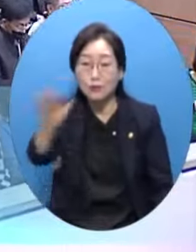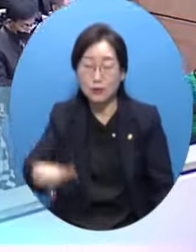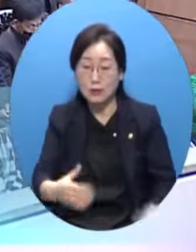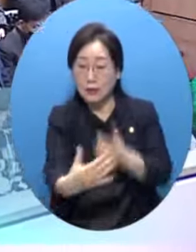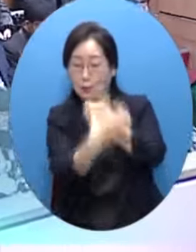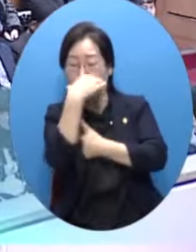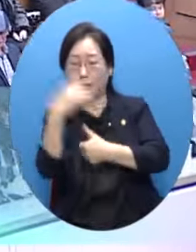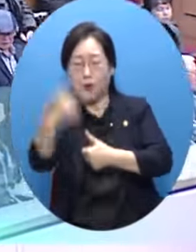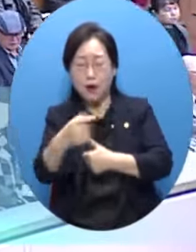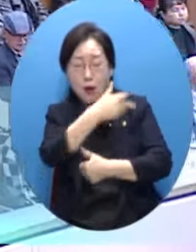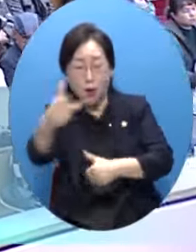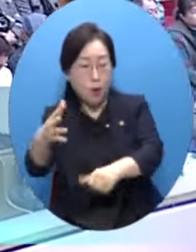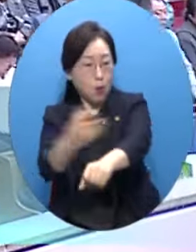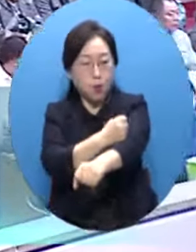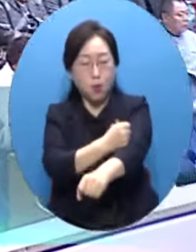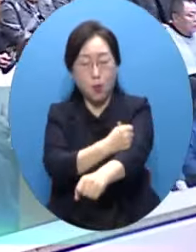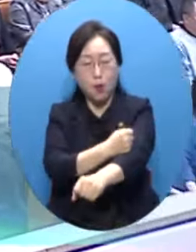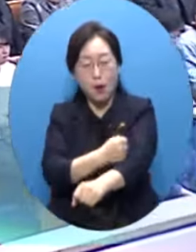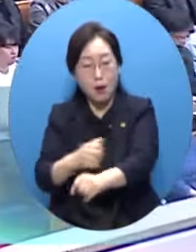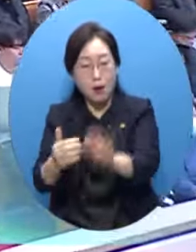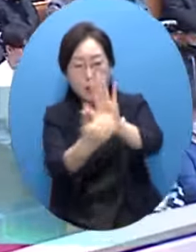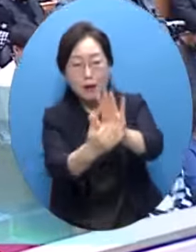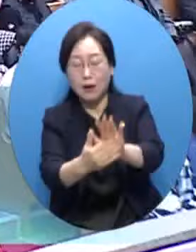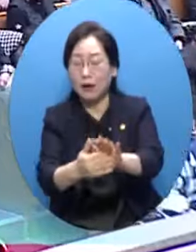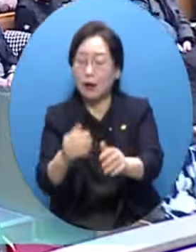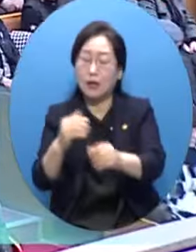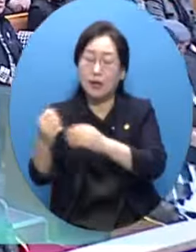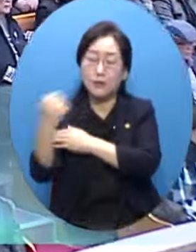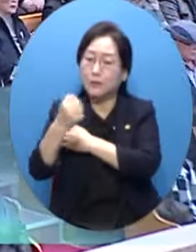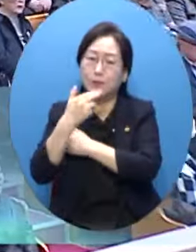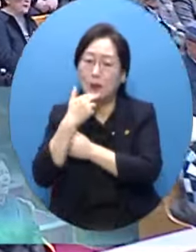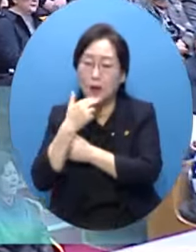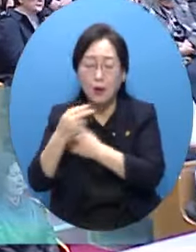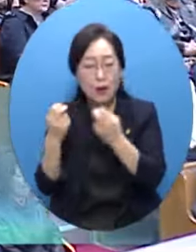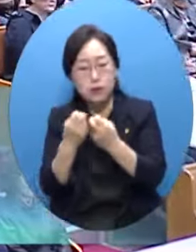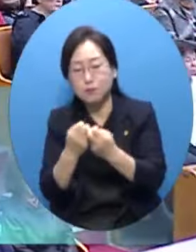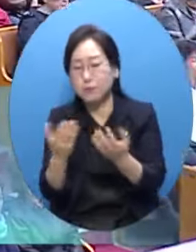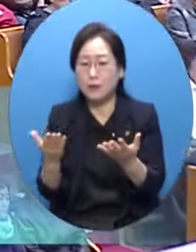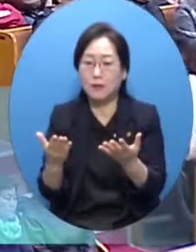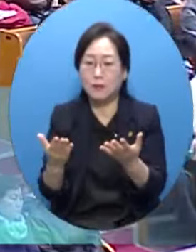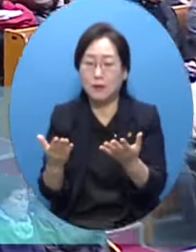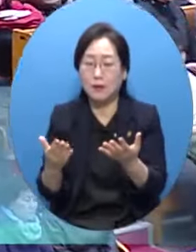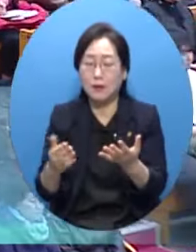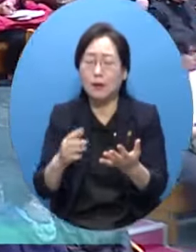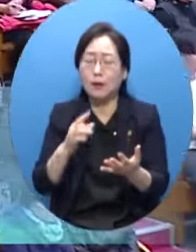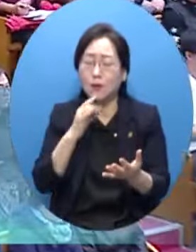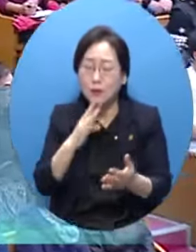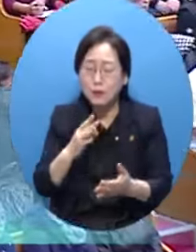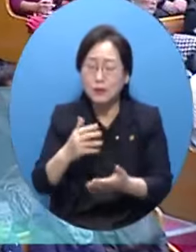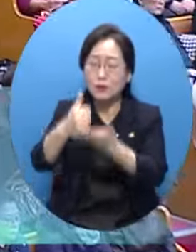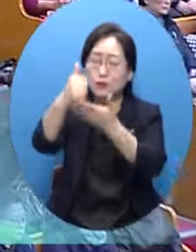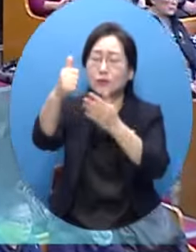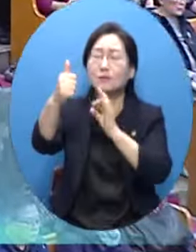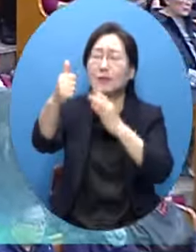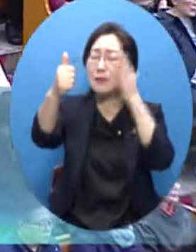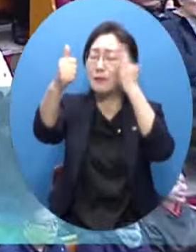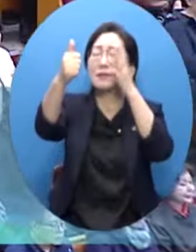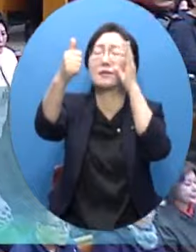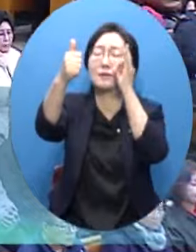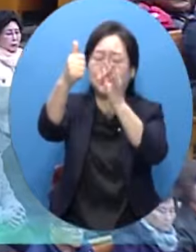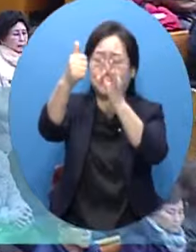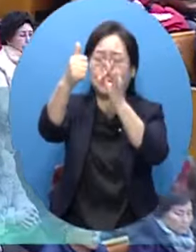오는 이 큰 무리를 우리가 대적할 능력이 없고 어떻게 할 줄도 알지 못하고 오직 주만